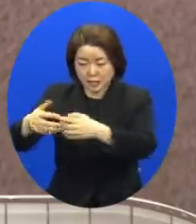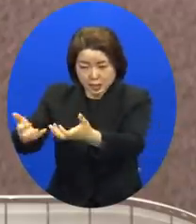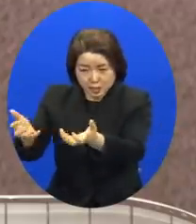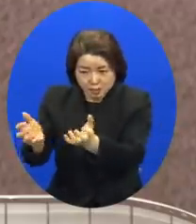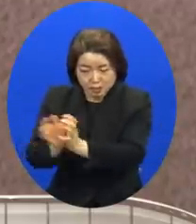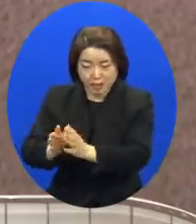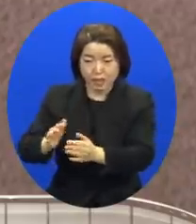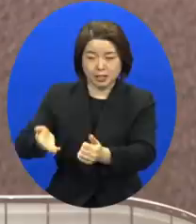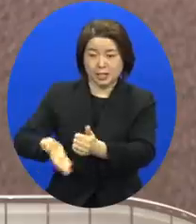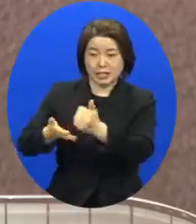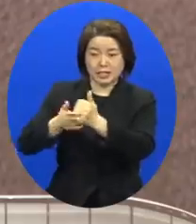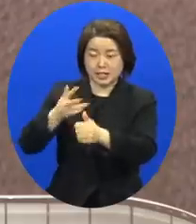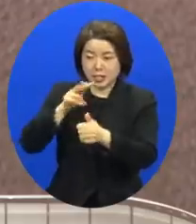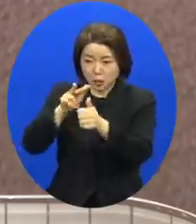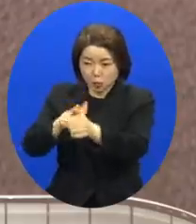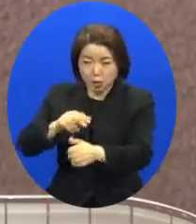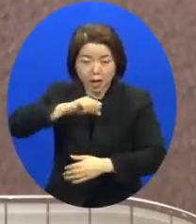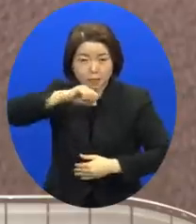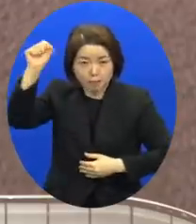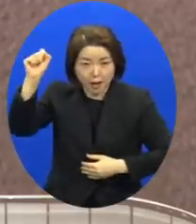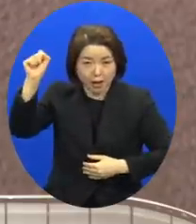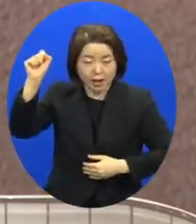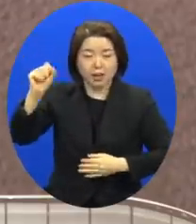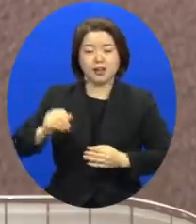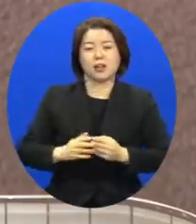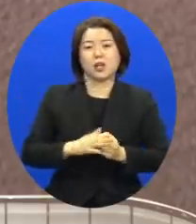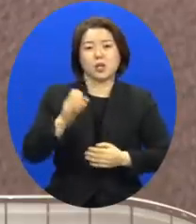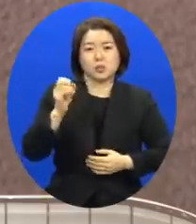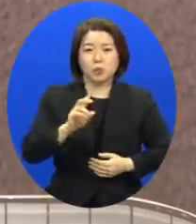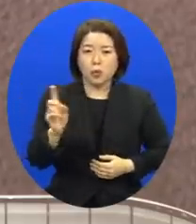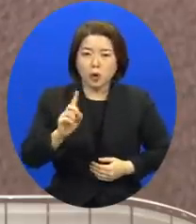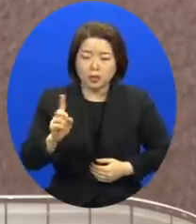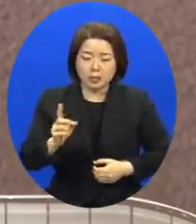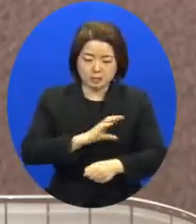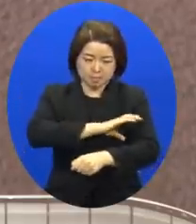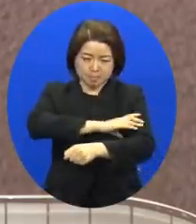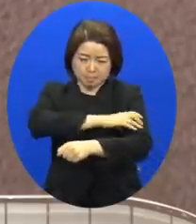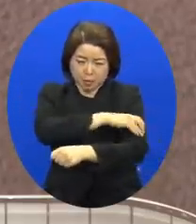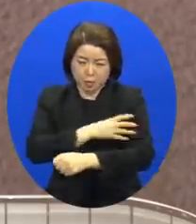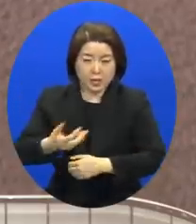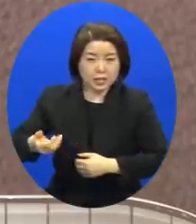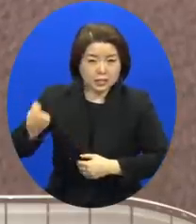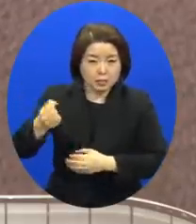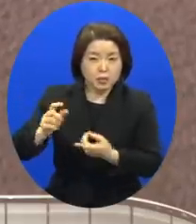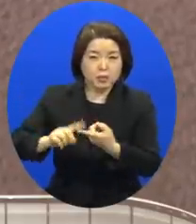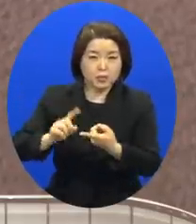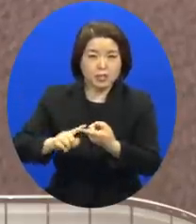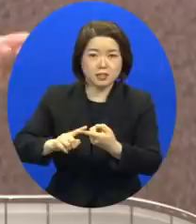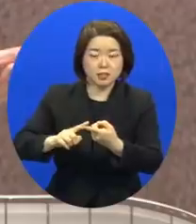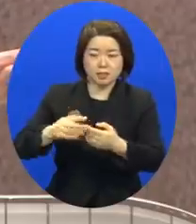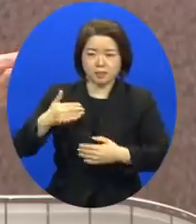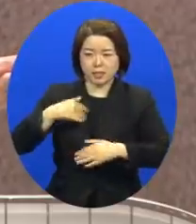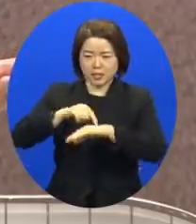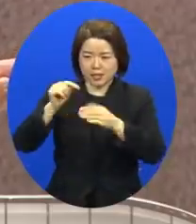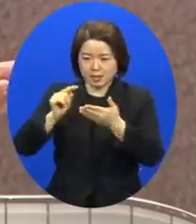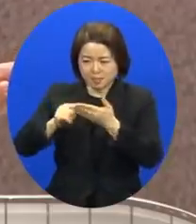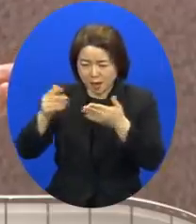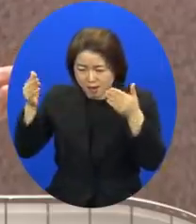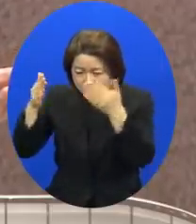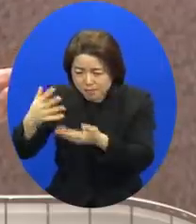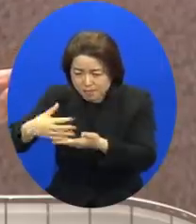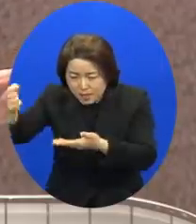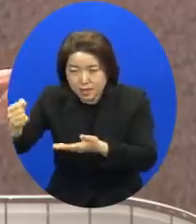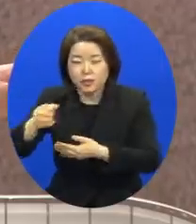후보가 당선되고 또 어떤 권력을 잡는 것에 온통 내 마음을 다 빼앗기고